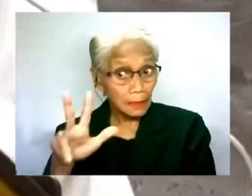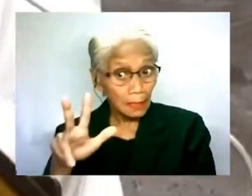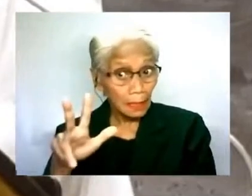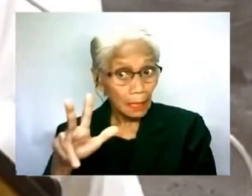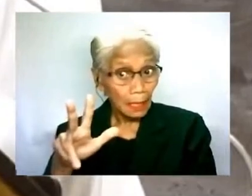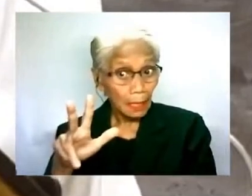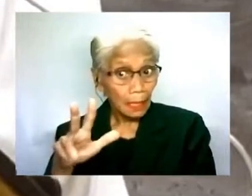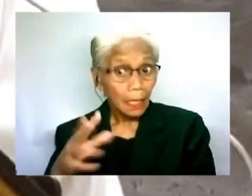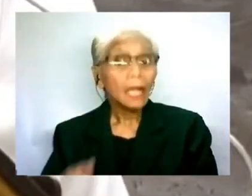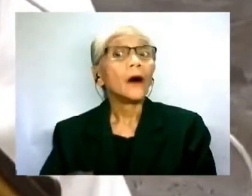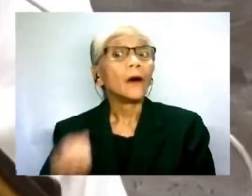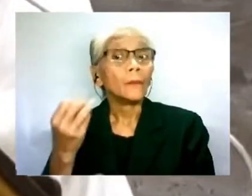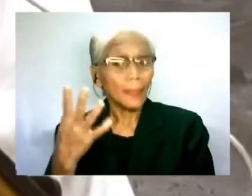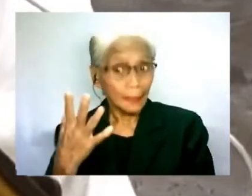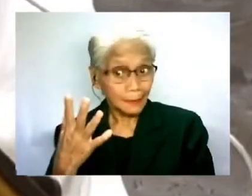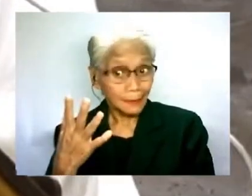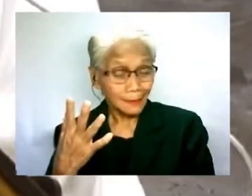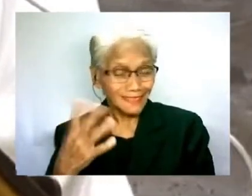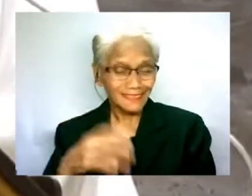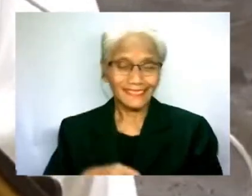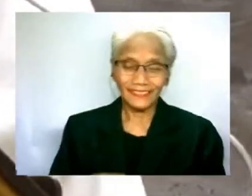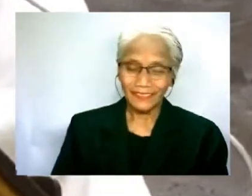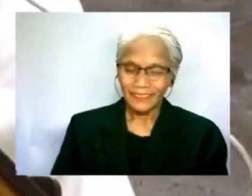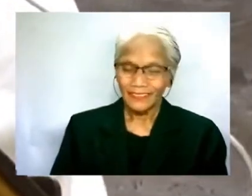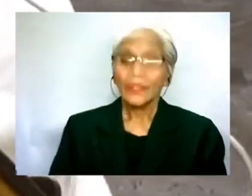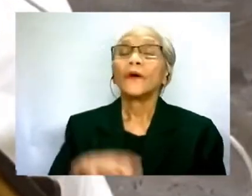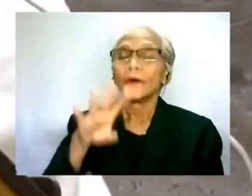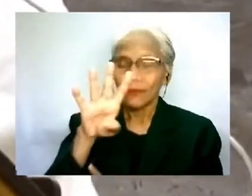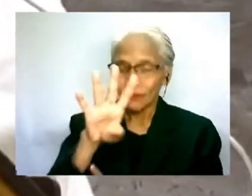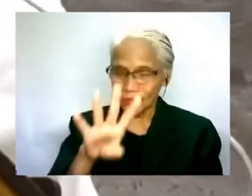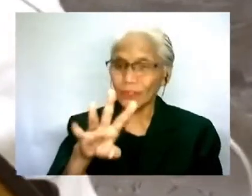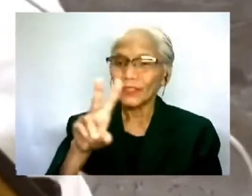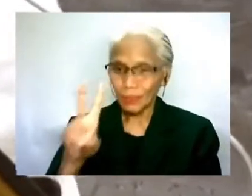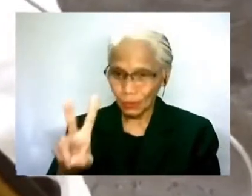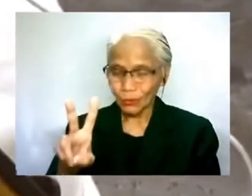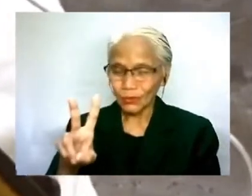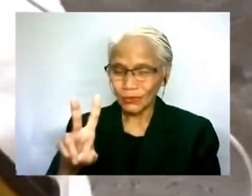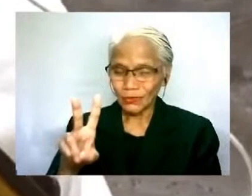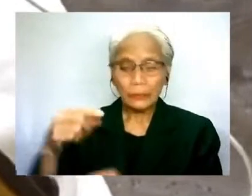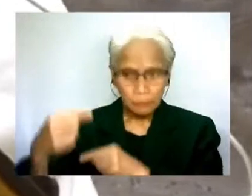kinompute ko na ho, huwag kayong mag-alala, no? 42 generations.